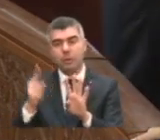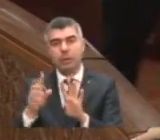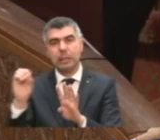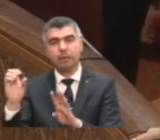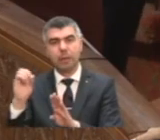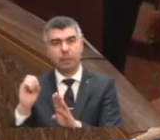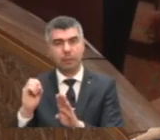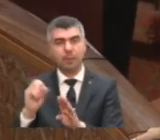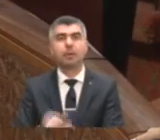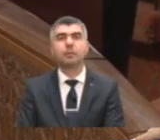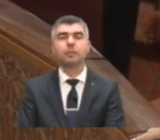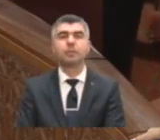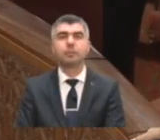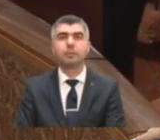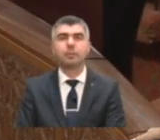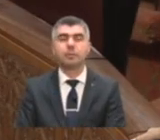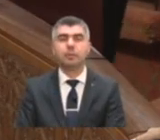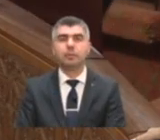بتدبير النفايات